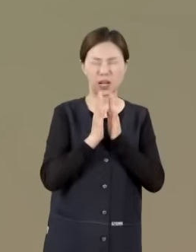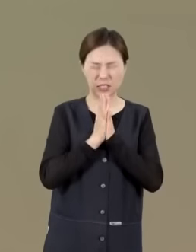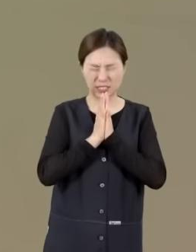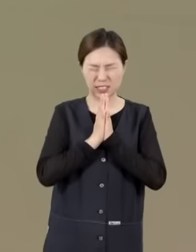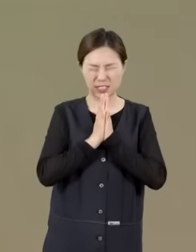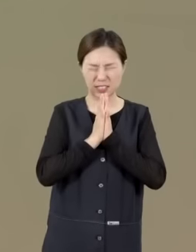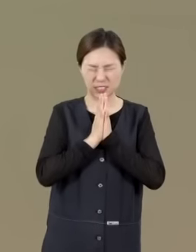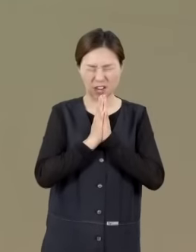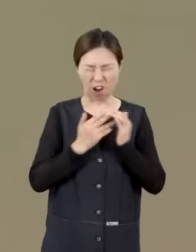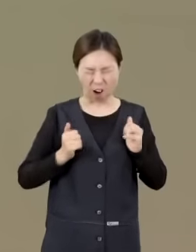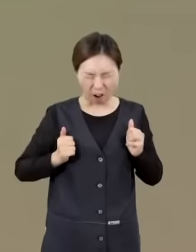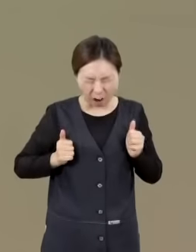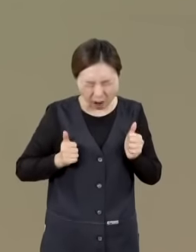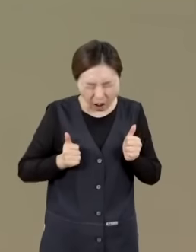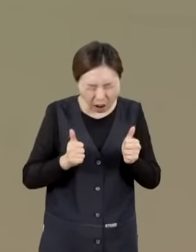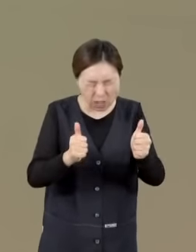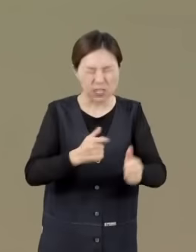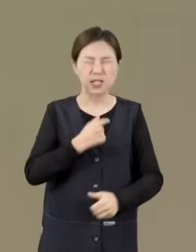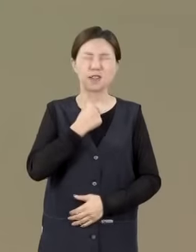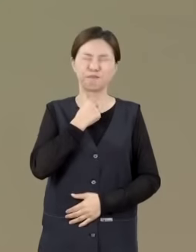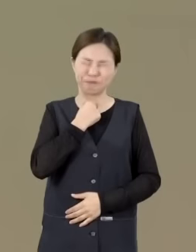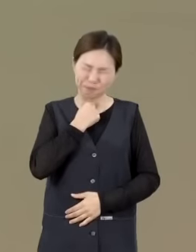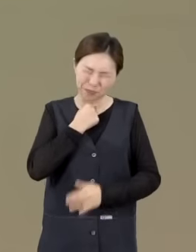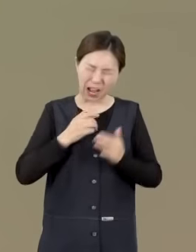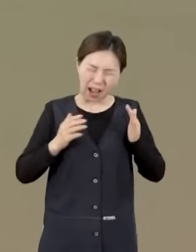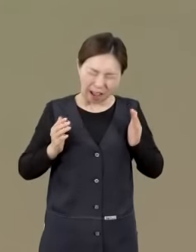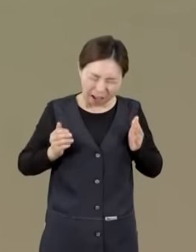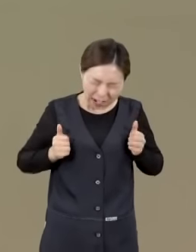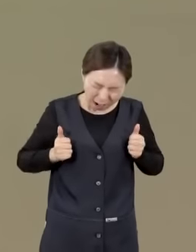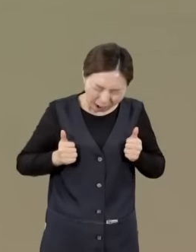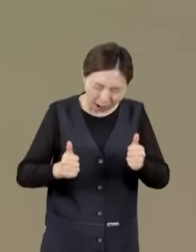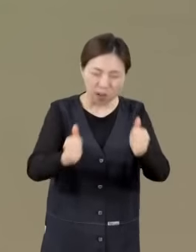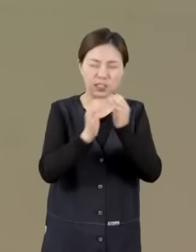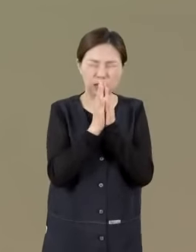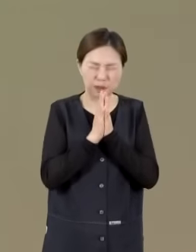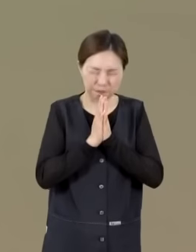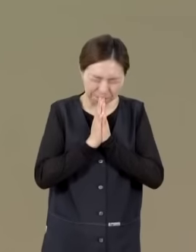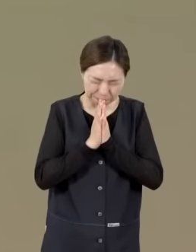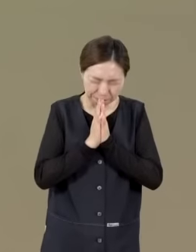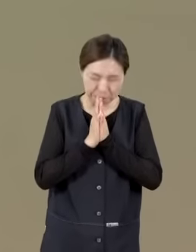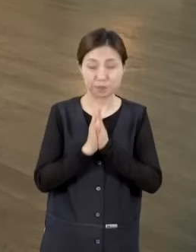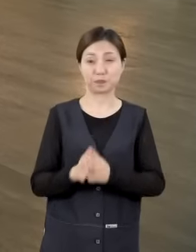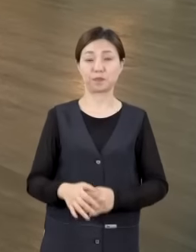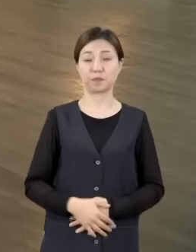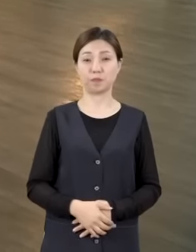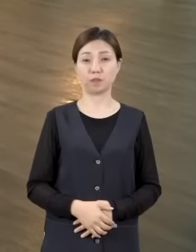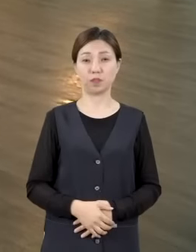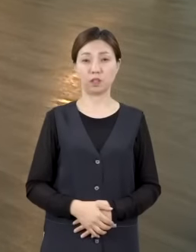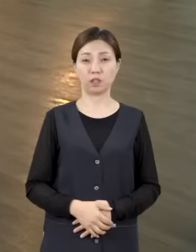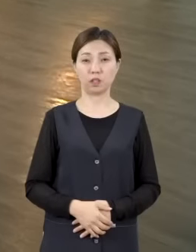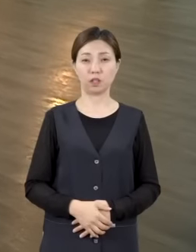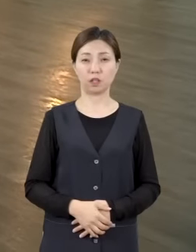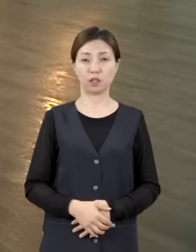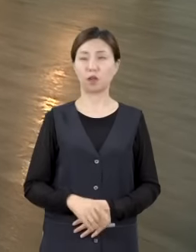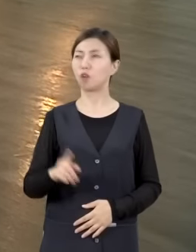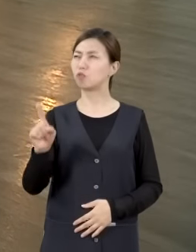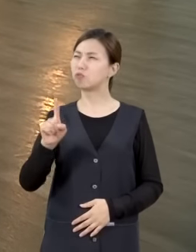기도를 많이 많이 해라 간 절히 기도해라 간절히